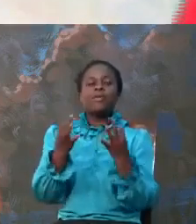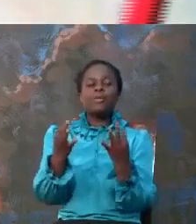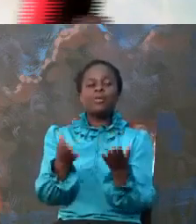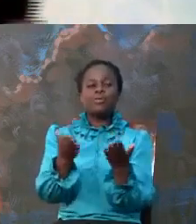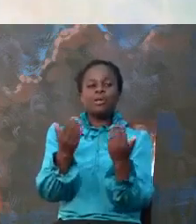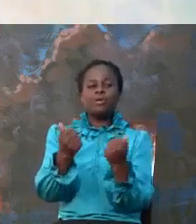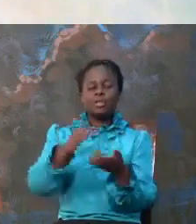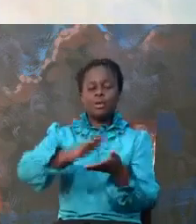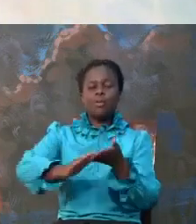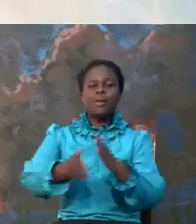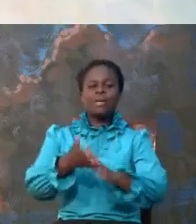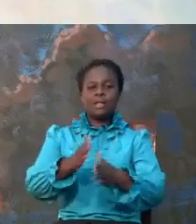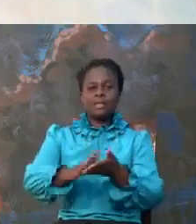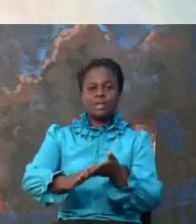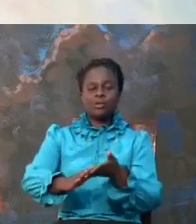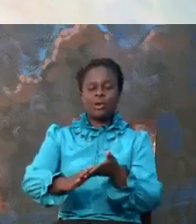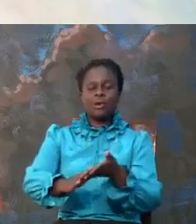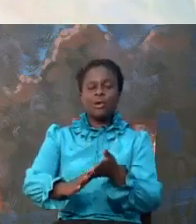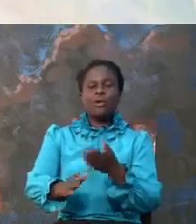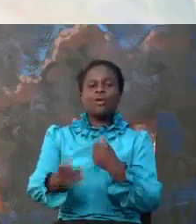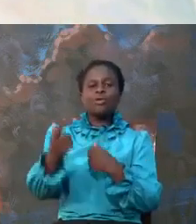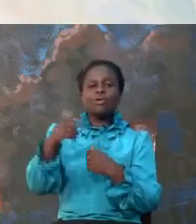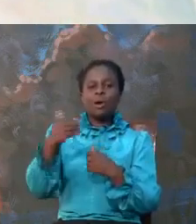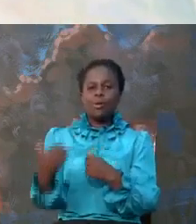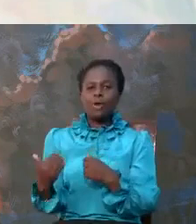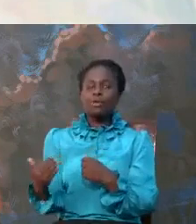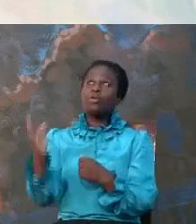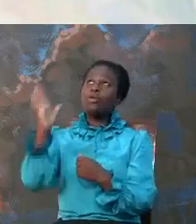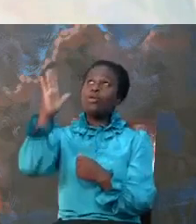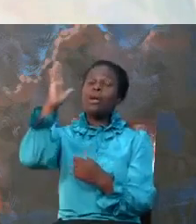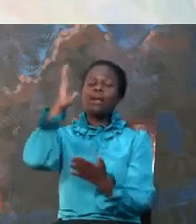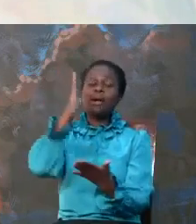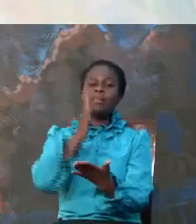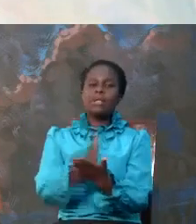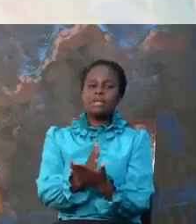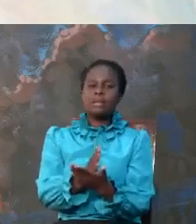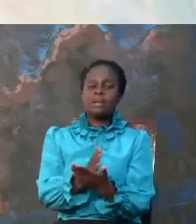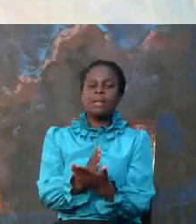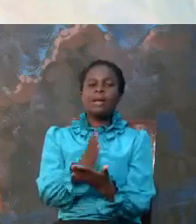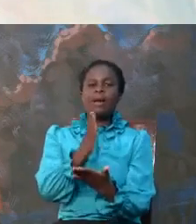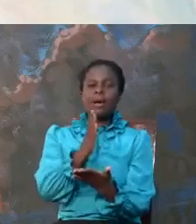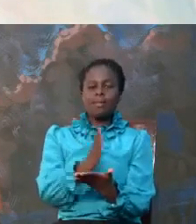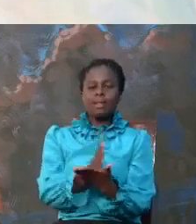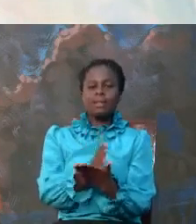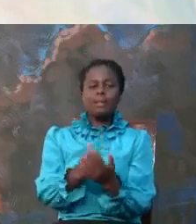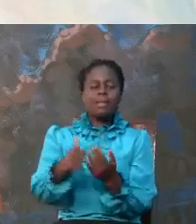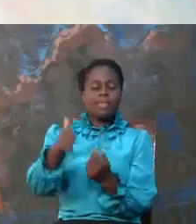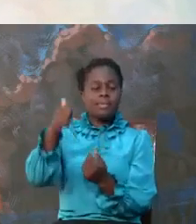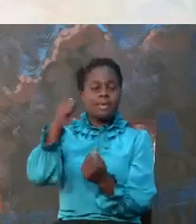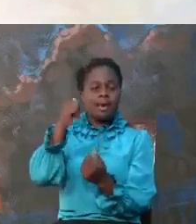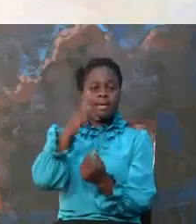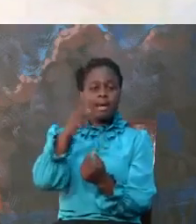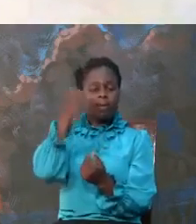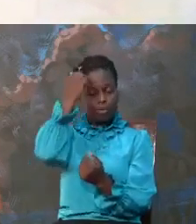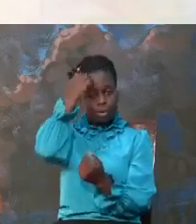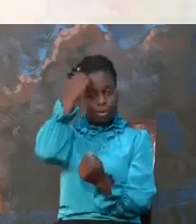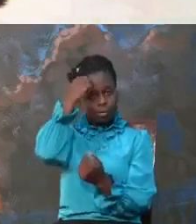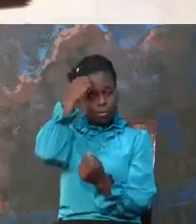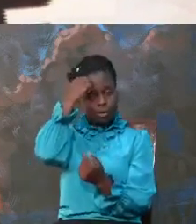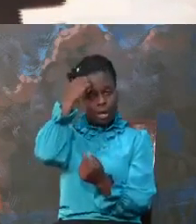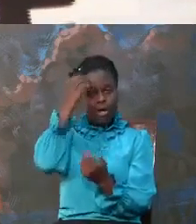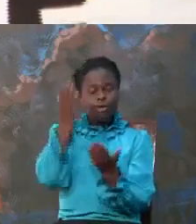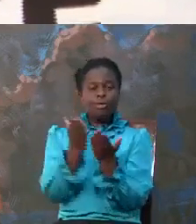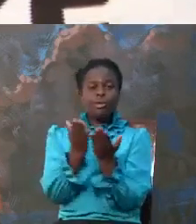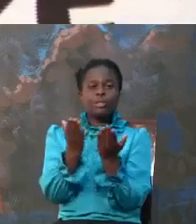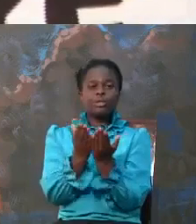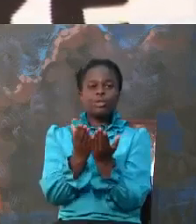tunaweza kupatanishwa tukawa watoto wake kabisa kabisa. Jana kama mnakumbuka, tuliweza